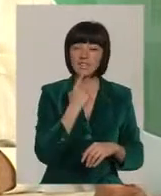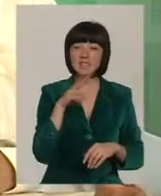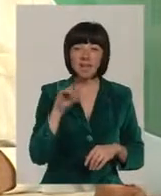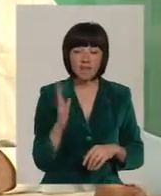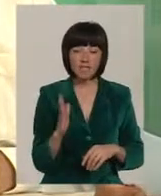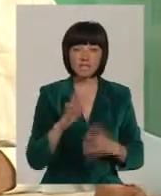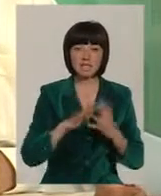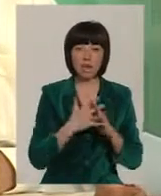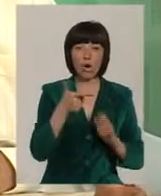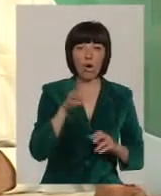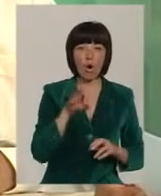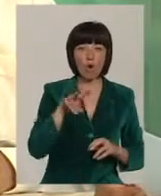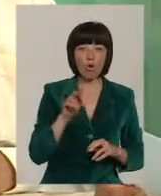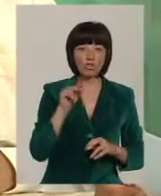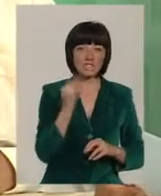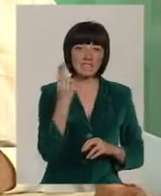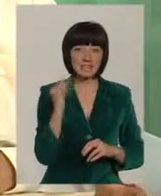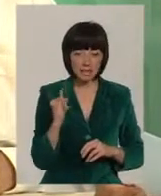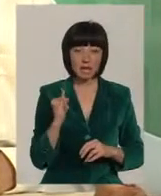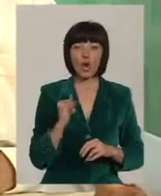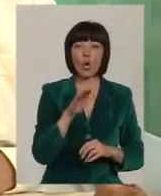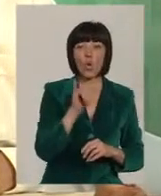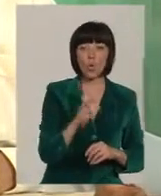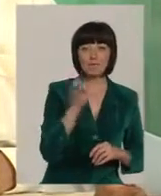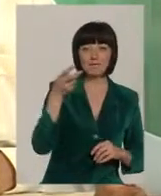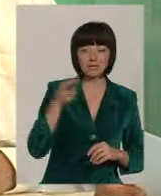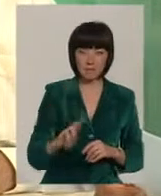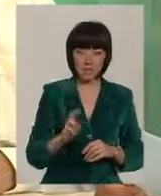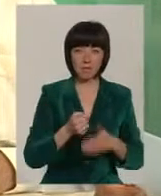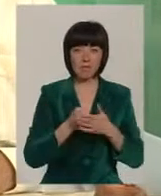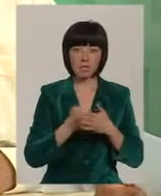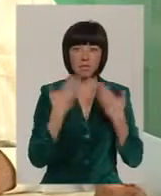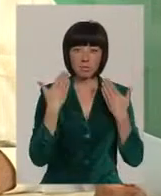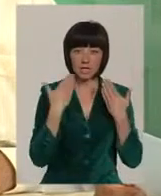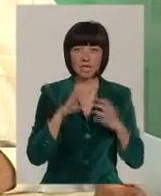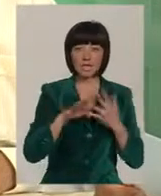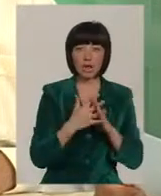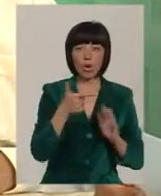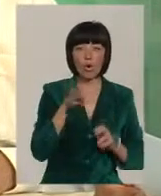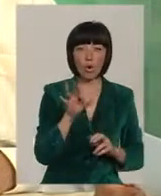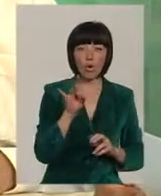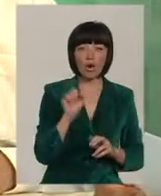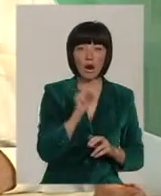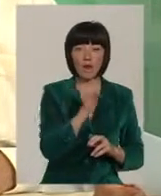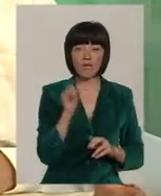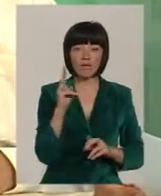Красилів, село Головчинці Ілтичівського району, Устя, база відпочинку Смотрич, село Гораївка, табір відпочинку